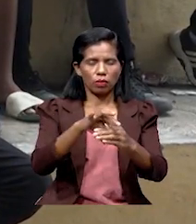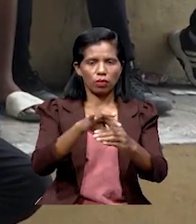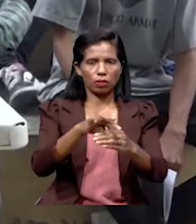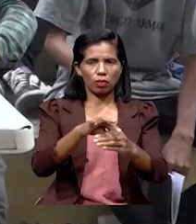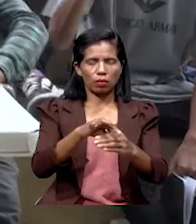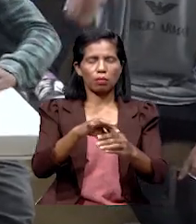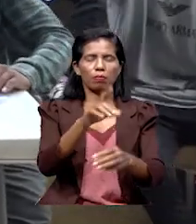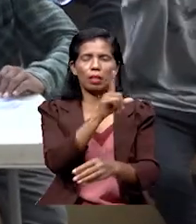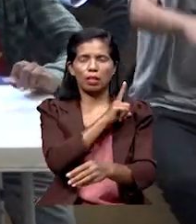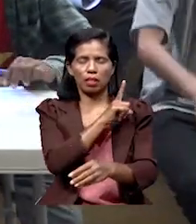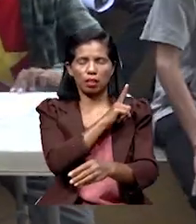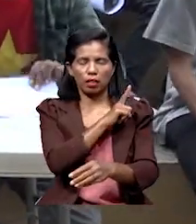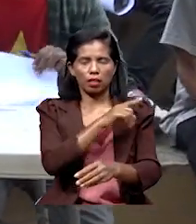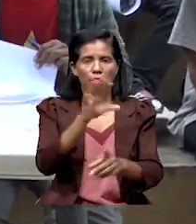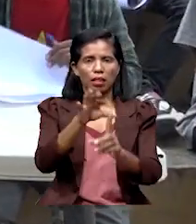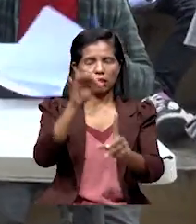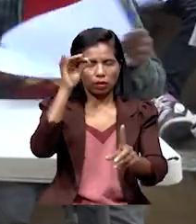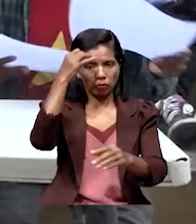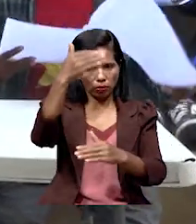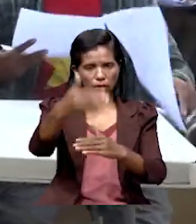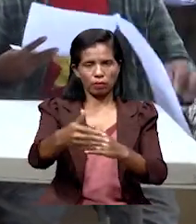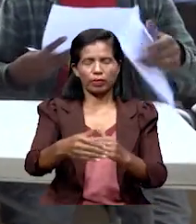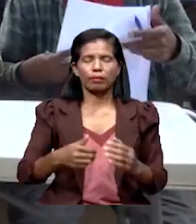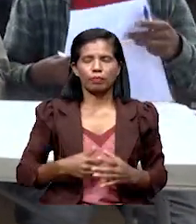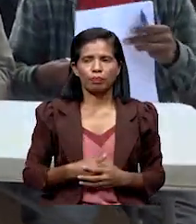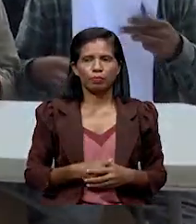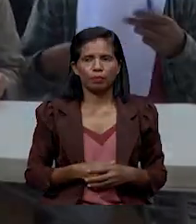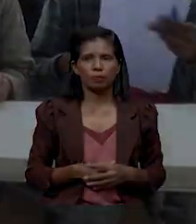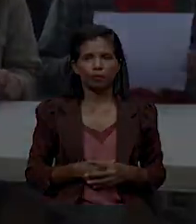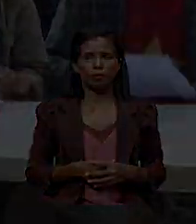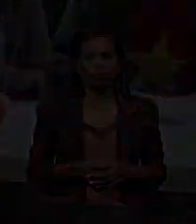Jenderal lere anan timur ia elisaung mai. Agustino da Costa, Aderito Simenes, GMN.